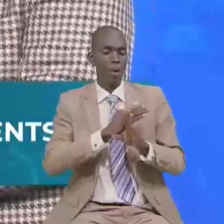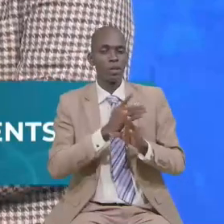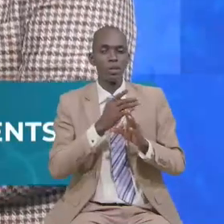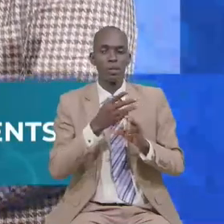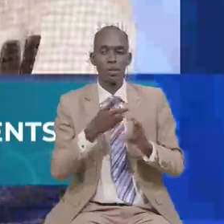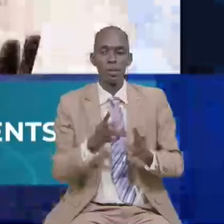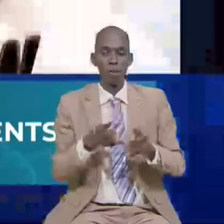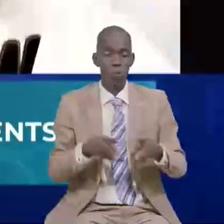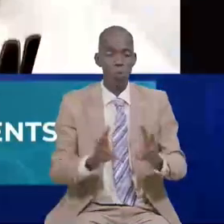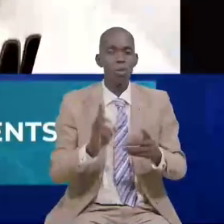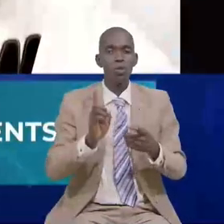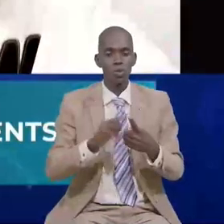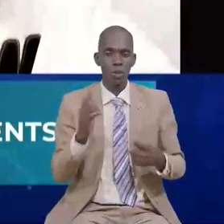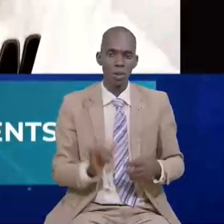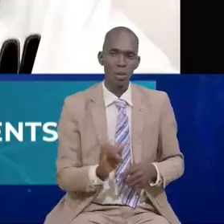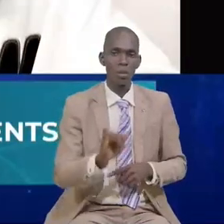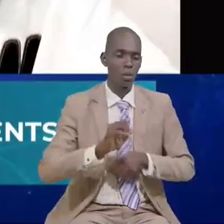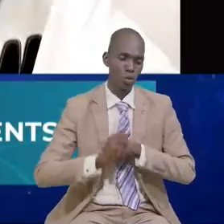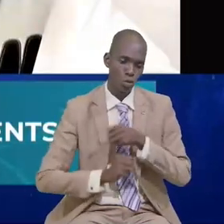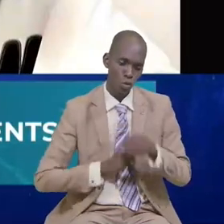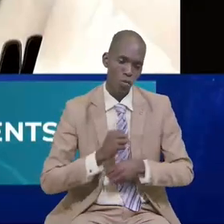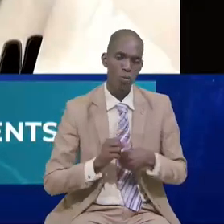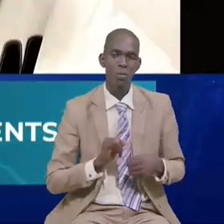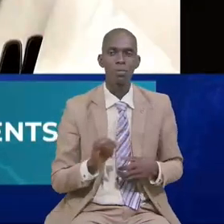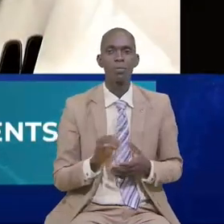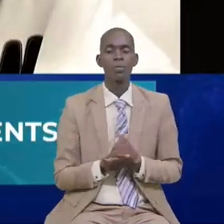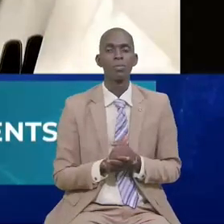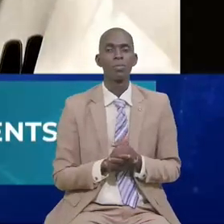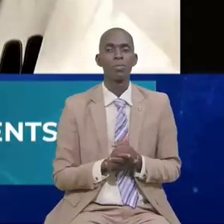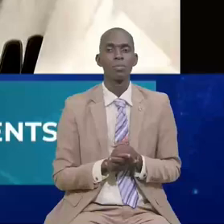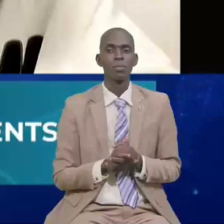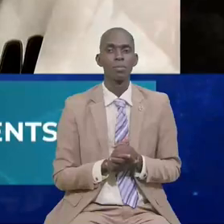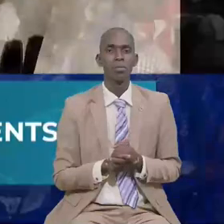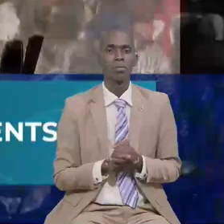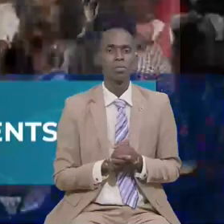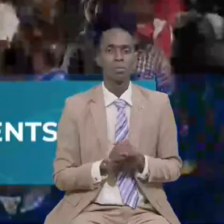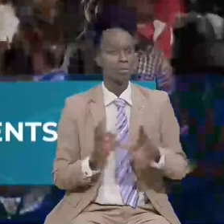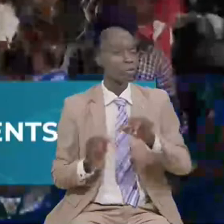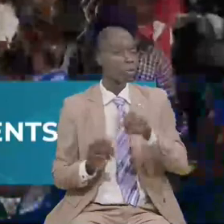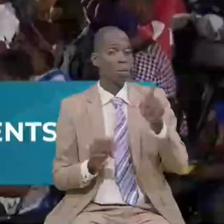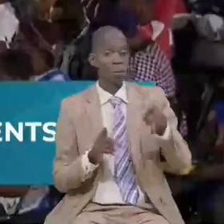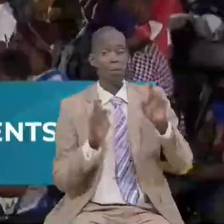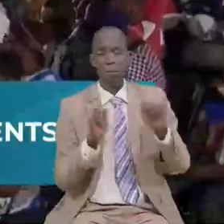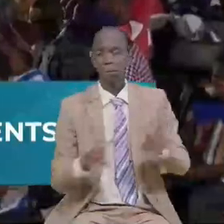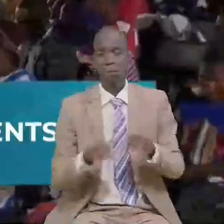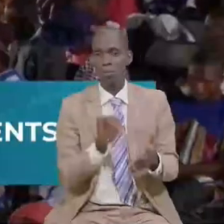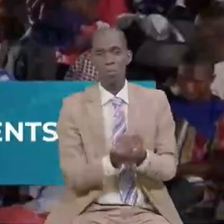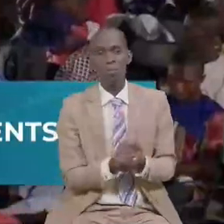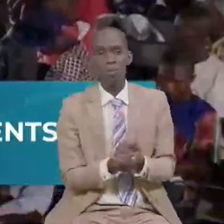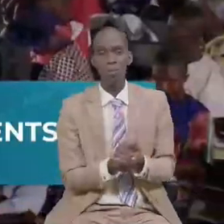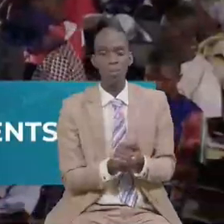qui barre, obstrue la voie à la souffrance éternelle. Personne ne peut le